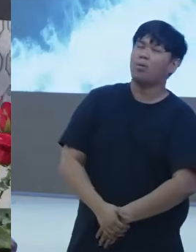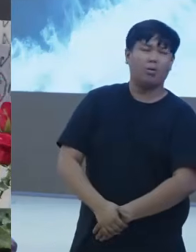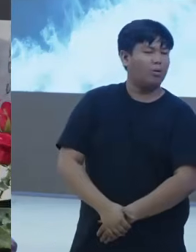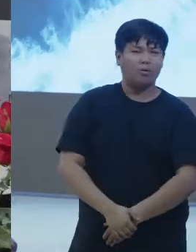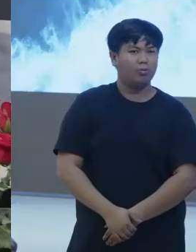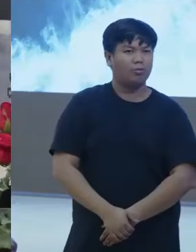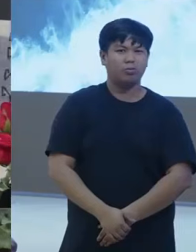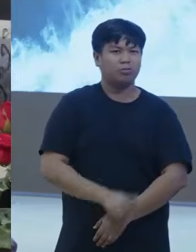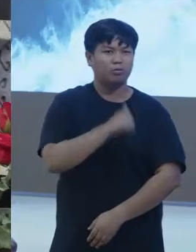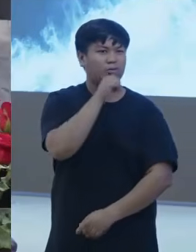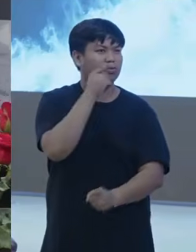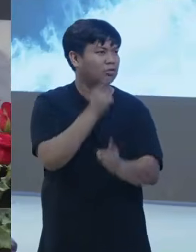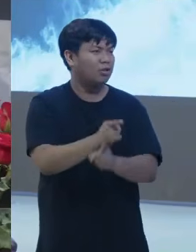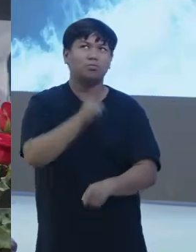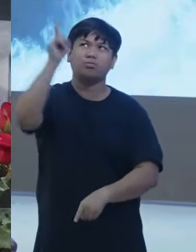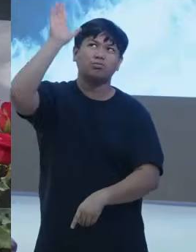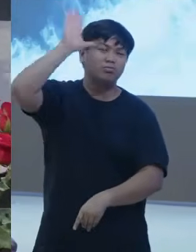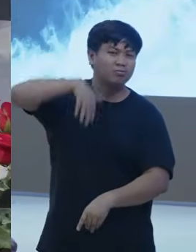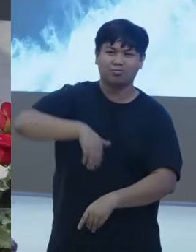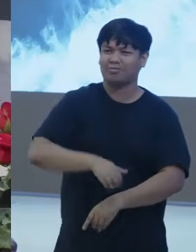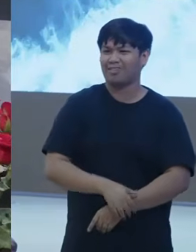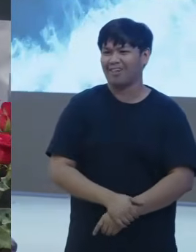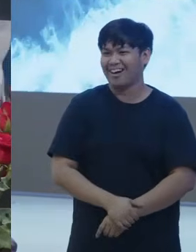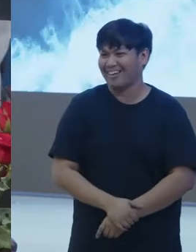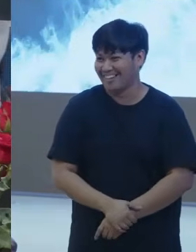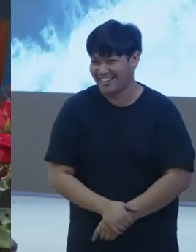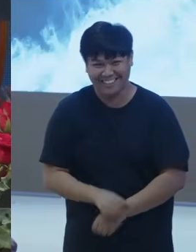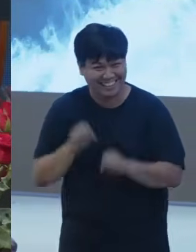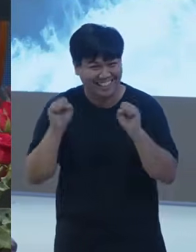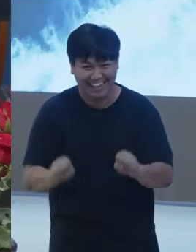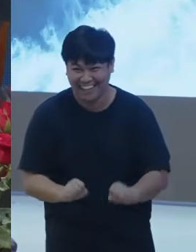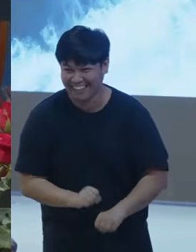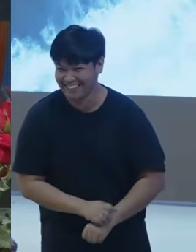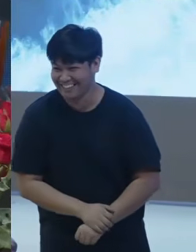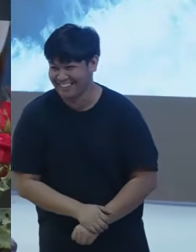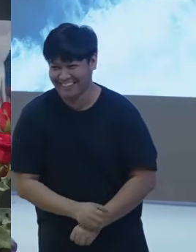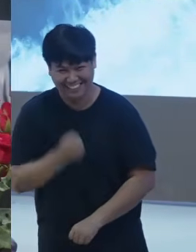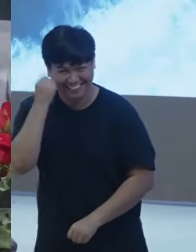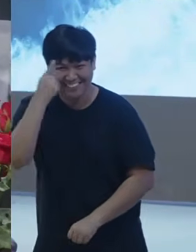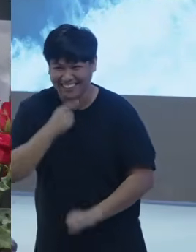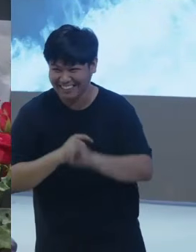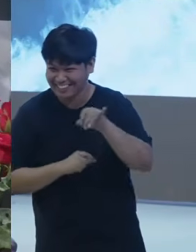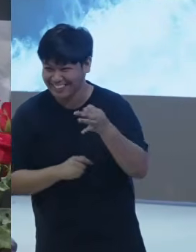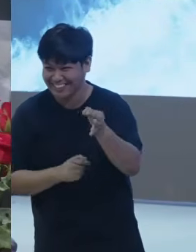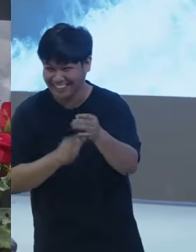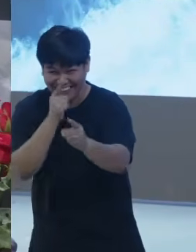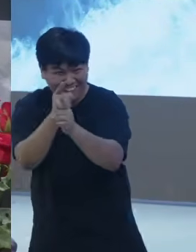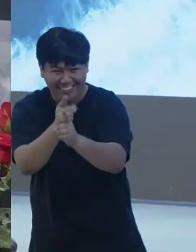mo. Di ano ngayon mukha ang ihaharap ko doon?